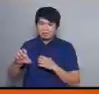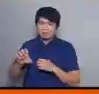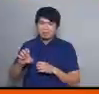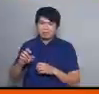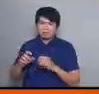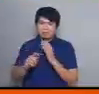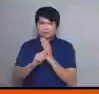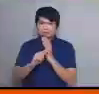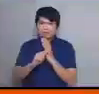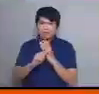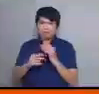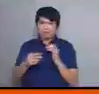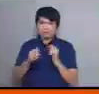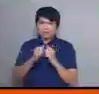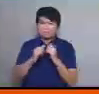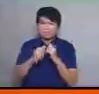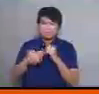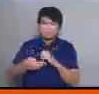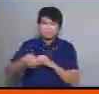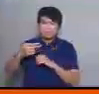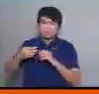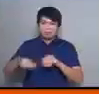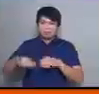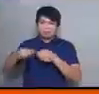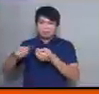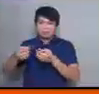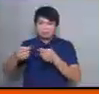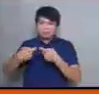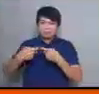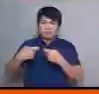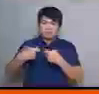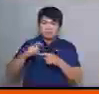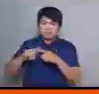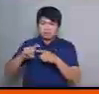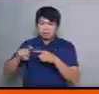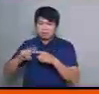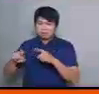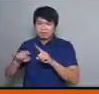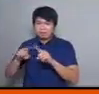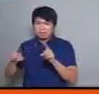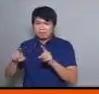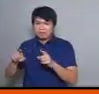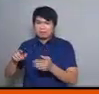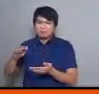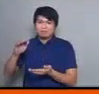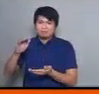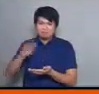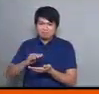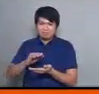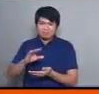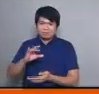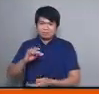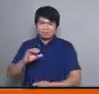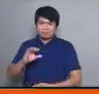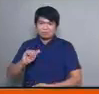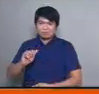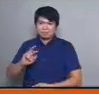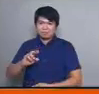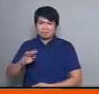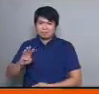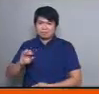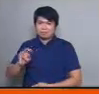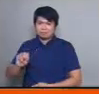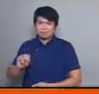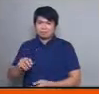Ibig sabihin, mas mataas ang nabibigay nitong kuryente pero mababa ang carbon emission. Yung HELE technology